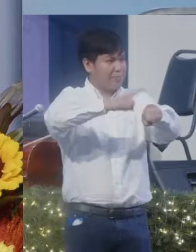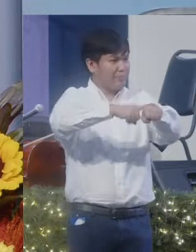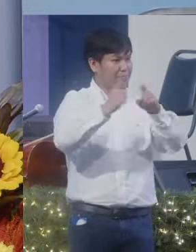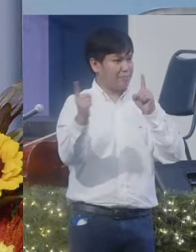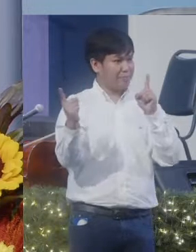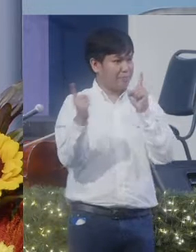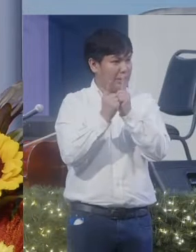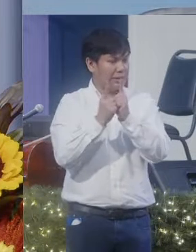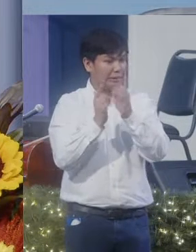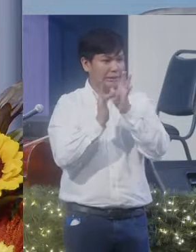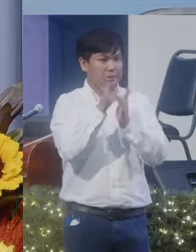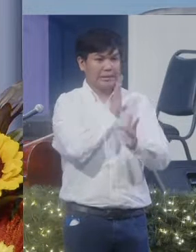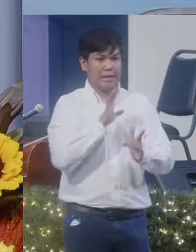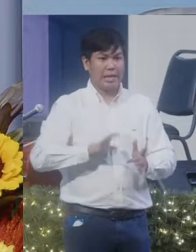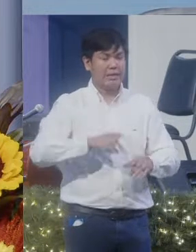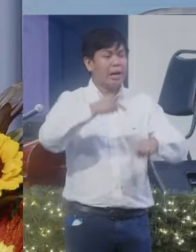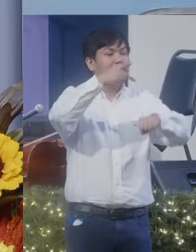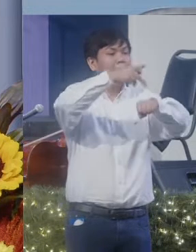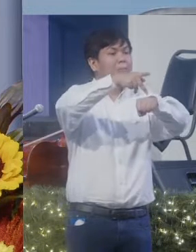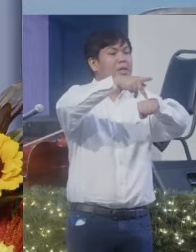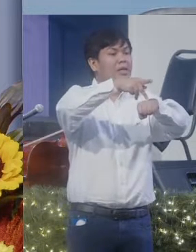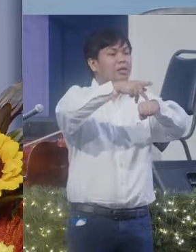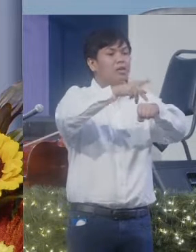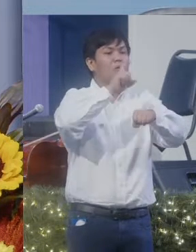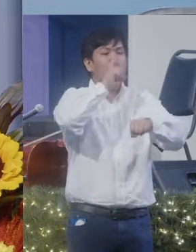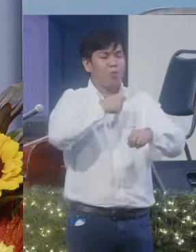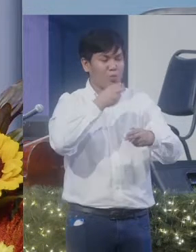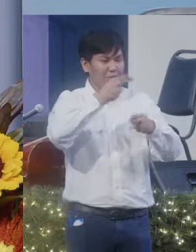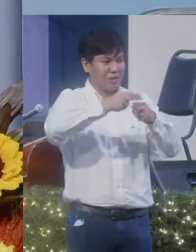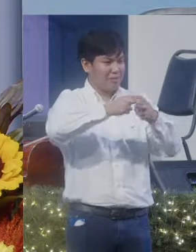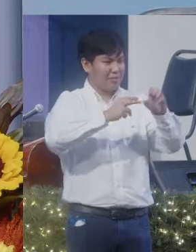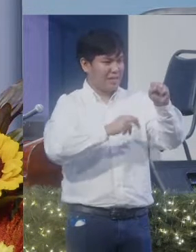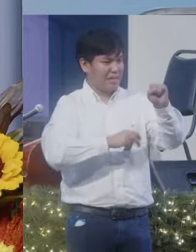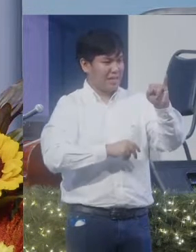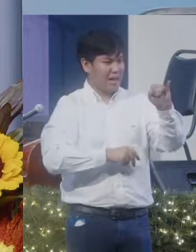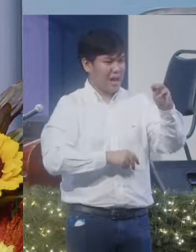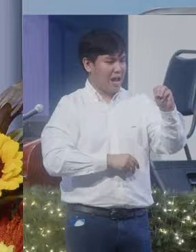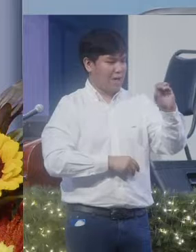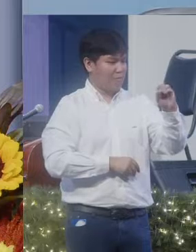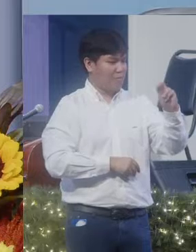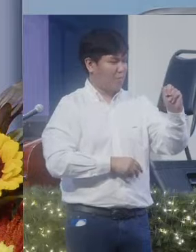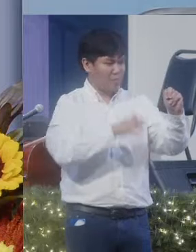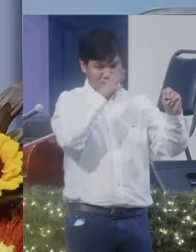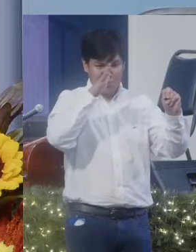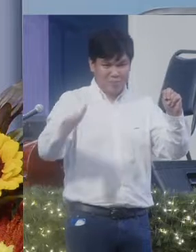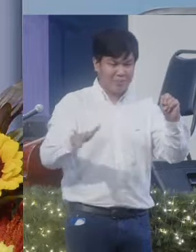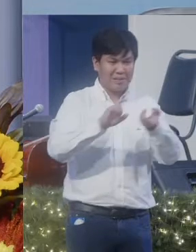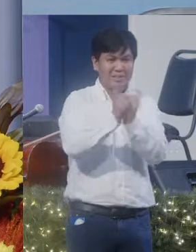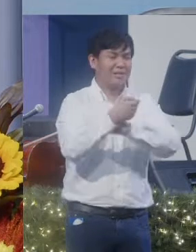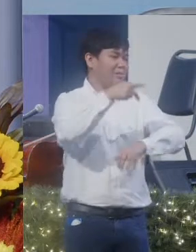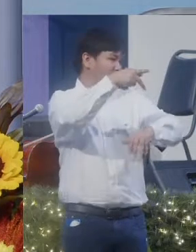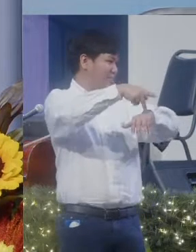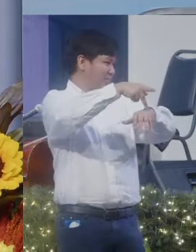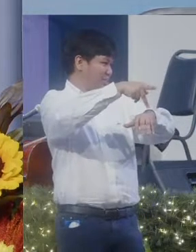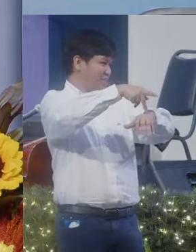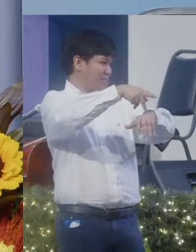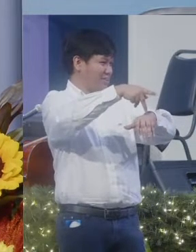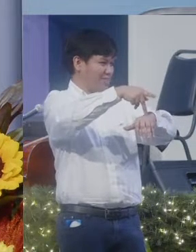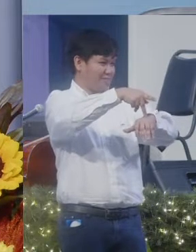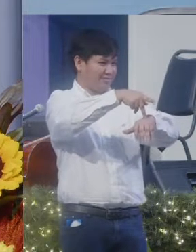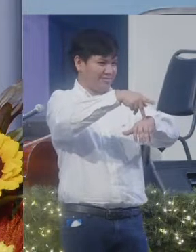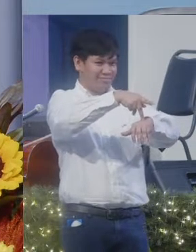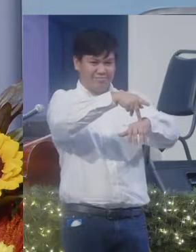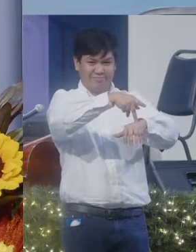niya ng bago si Peter sapagkat meron siyang balak para kay Peter. Sa Mark 1:16 at